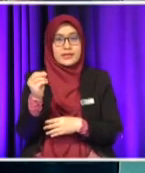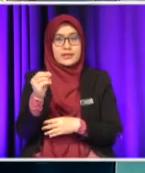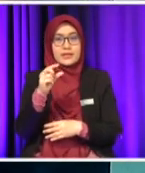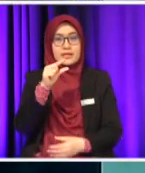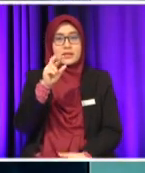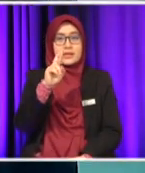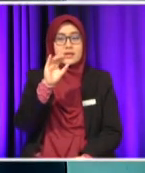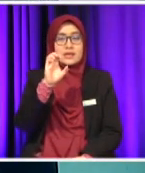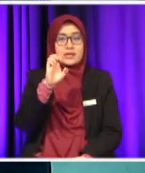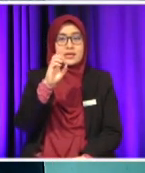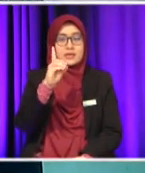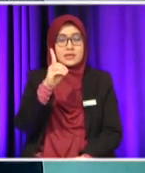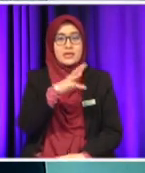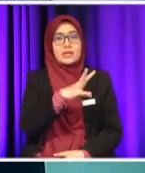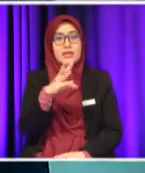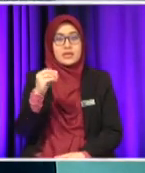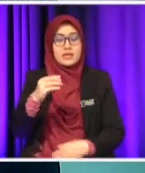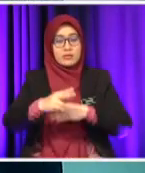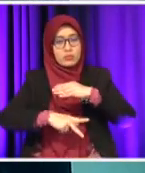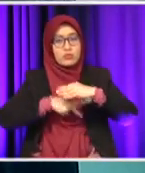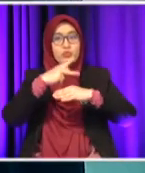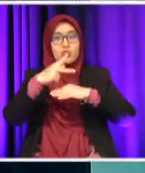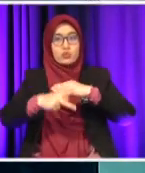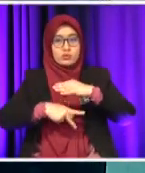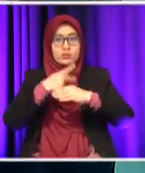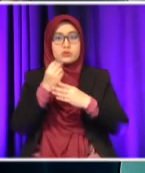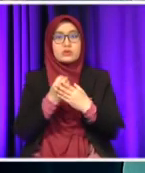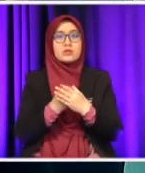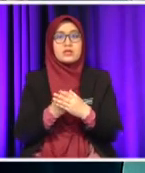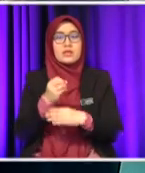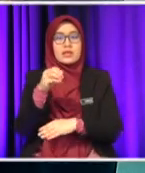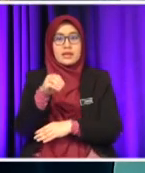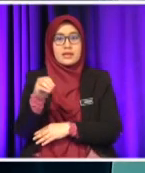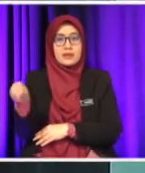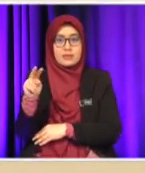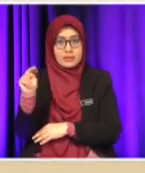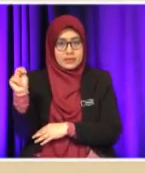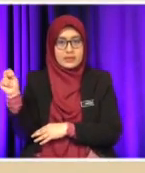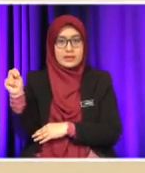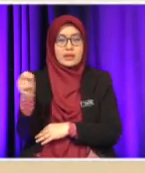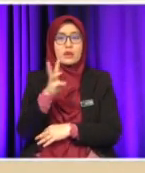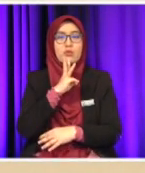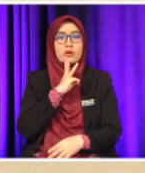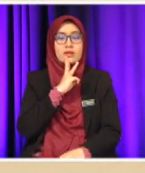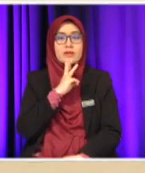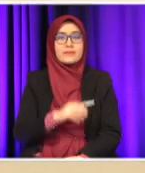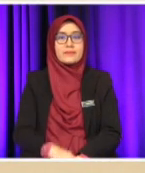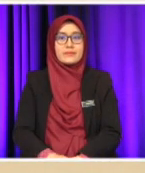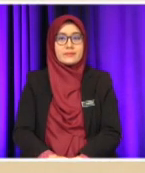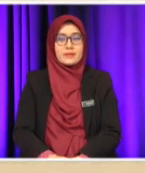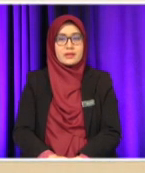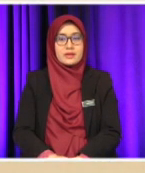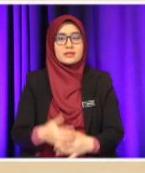tanaman narkotik ya hasil tanaman kopi baik kemudian kita masuk pada menghias akuarium